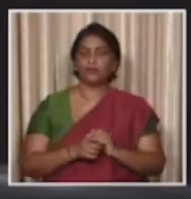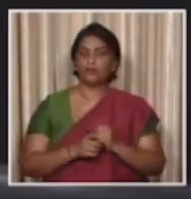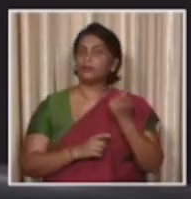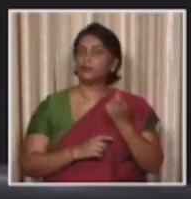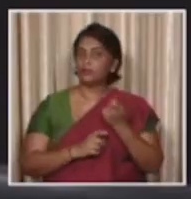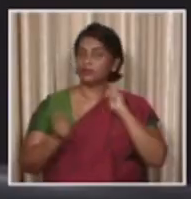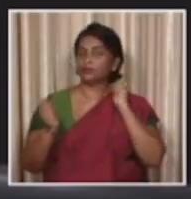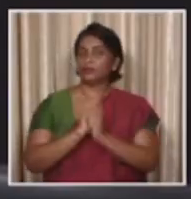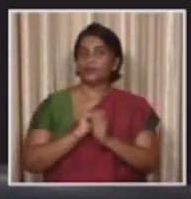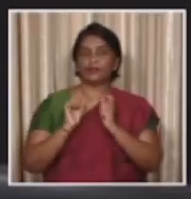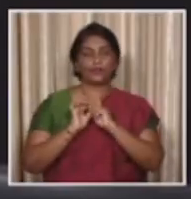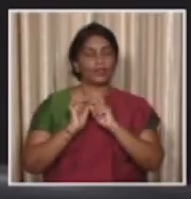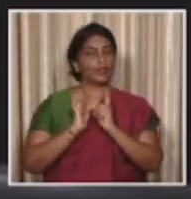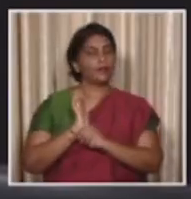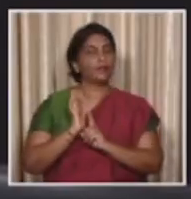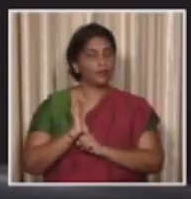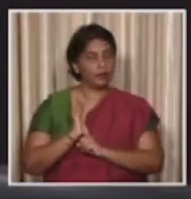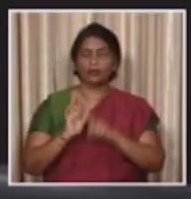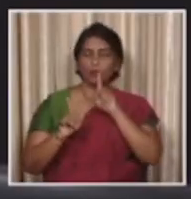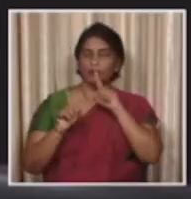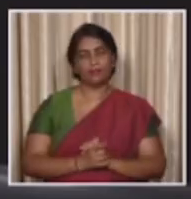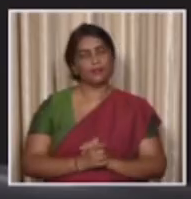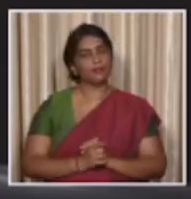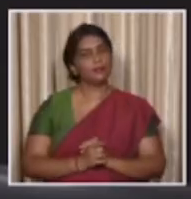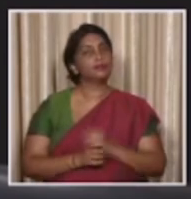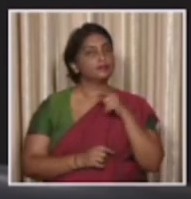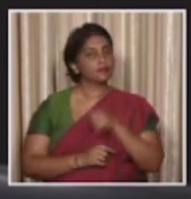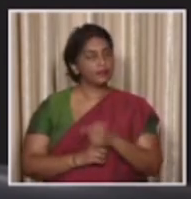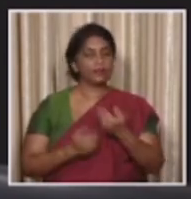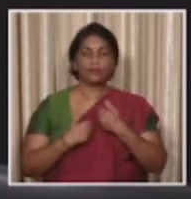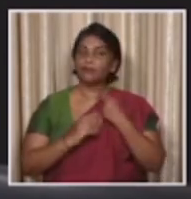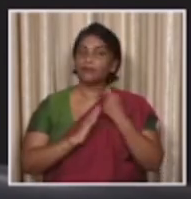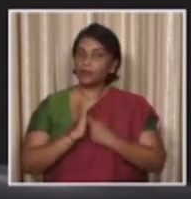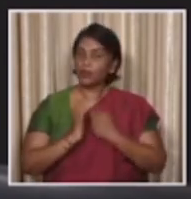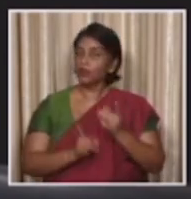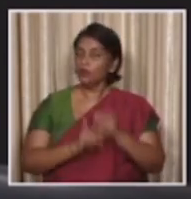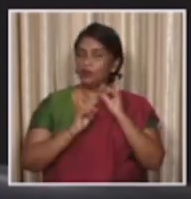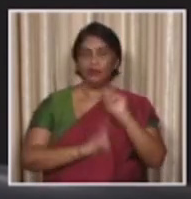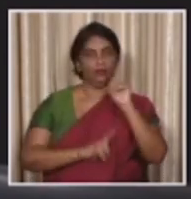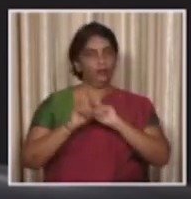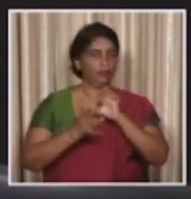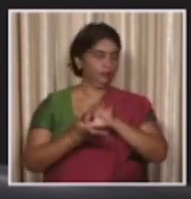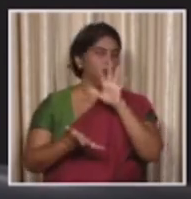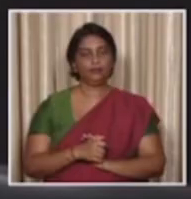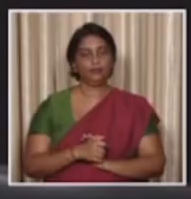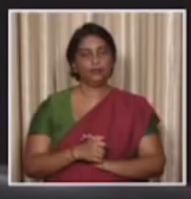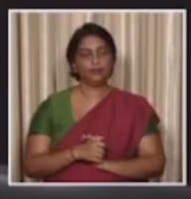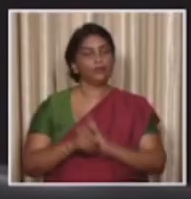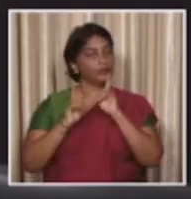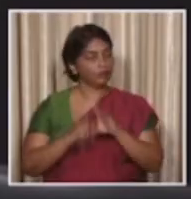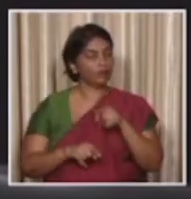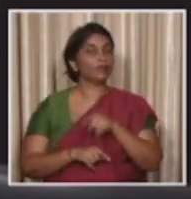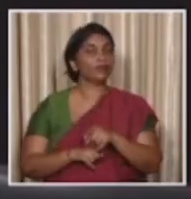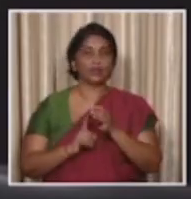ආර්ථික පරිවර්තන පනත කියලා පනතකට පරිවර්තනය කළා තියෙනවා. ඒක අපි නීතියක් ලෙස මේ පාර්ලිමේන්තුවේ සම්මත කළා තියෙනවා. ඒ නිසා